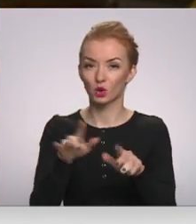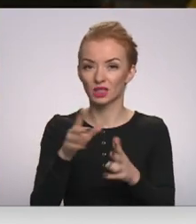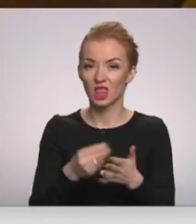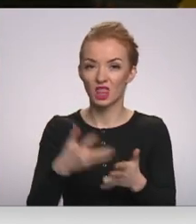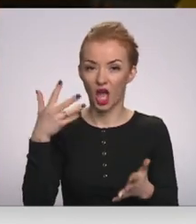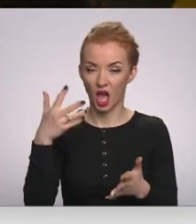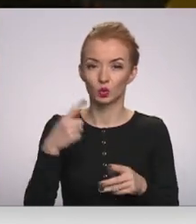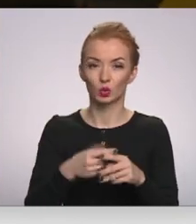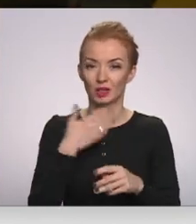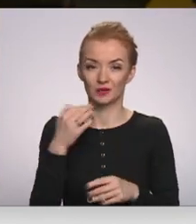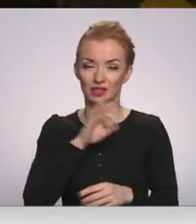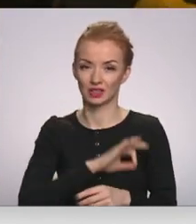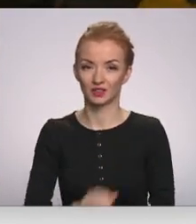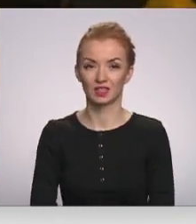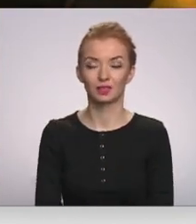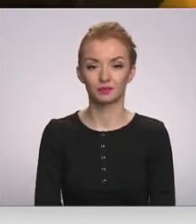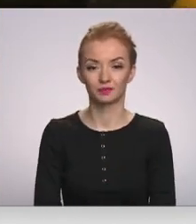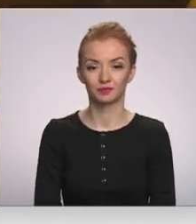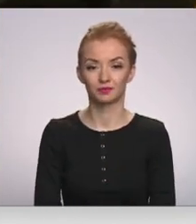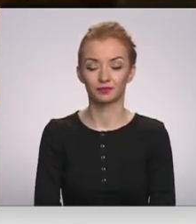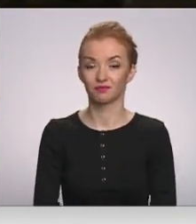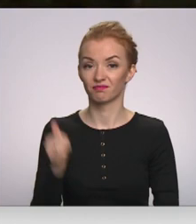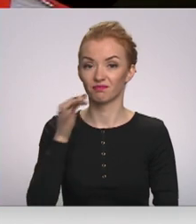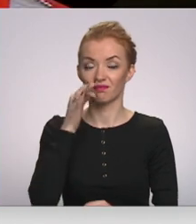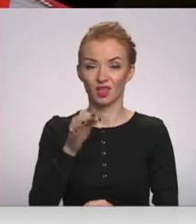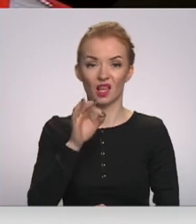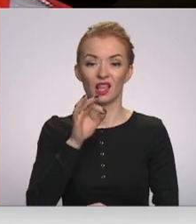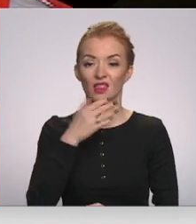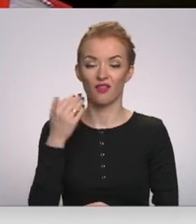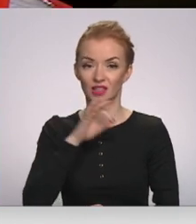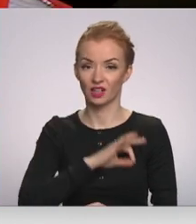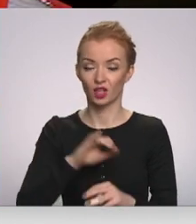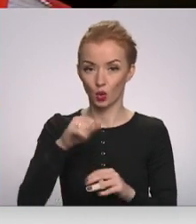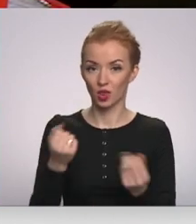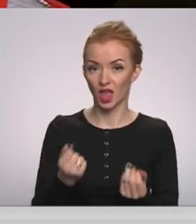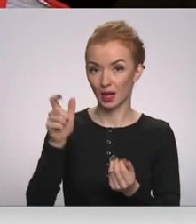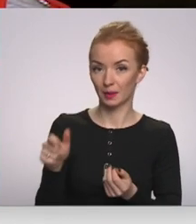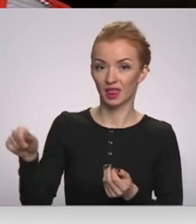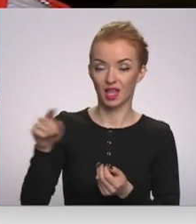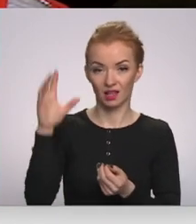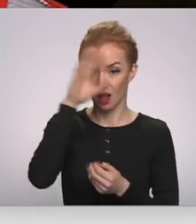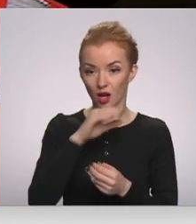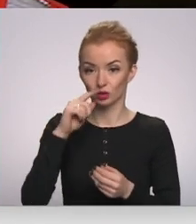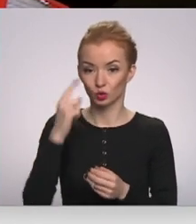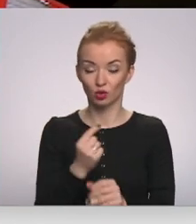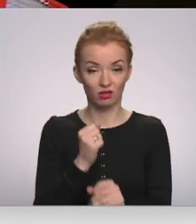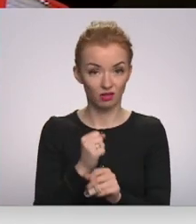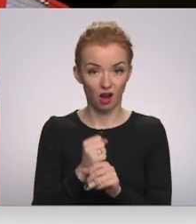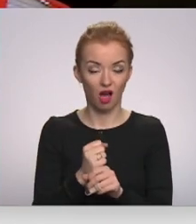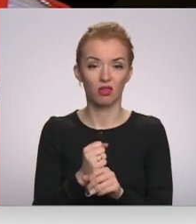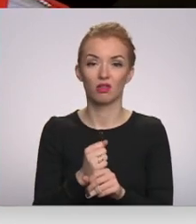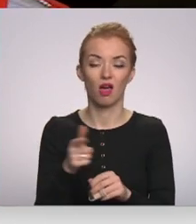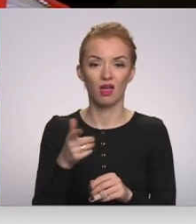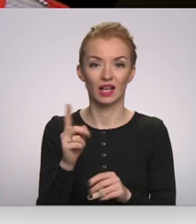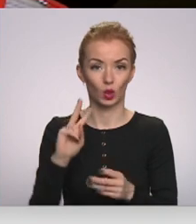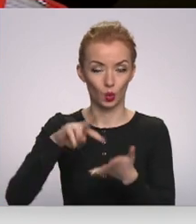un neatmaksājas. Dārgāks ir tas, ka piemēram arī darbinieki nakts stundās strādā, kas ir papildus samaksa, nevis kā